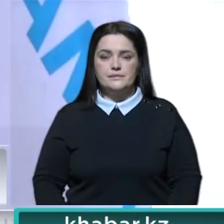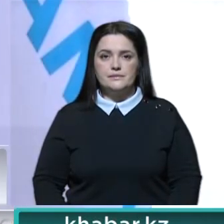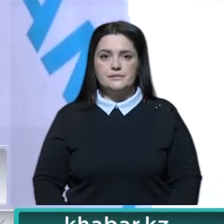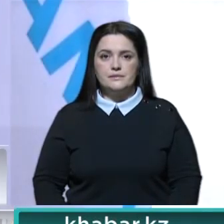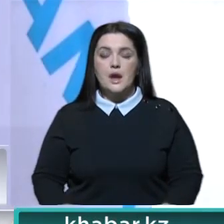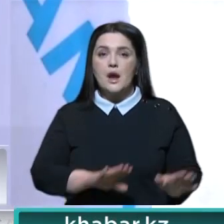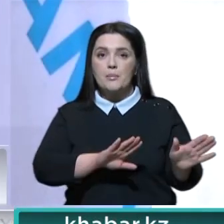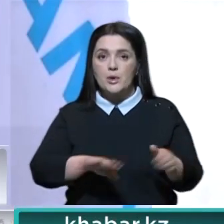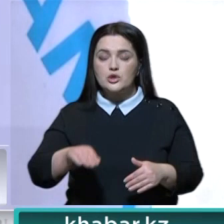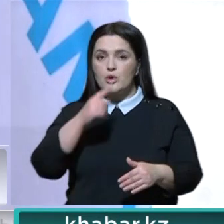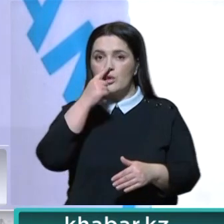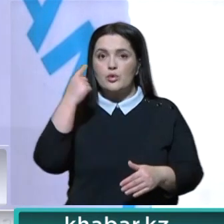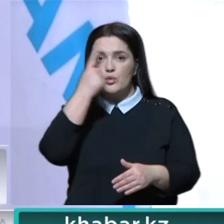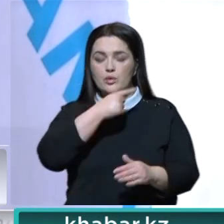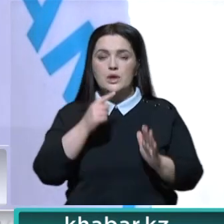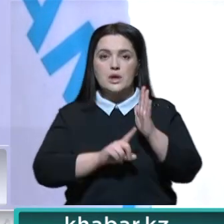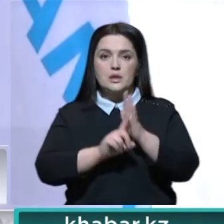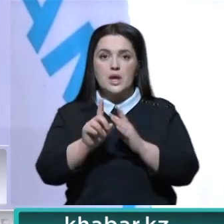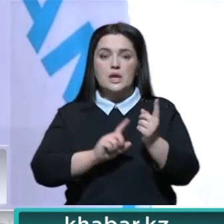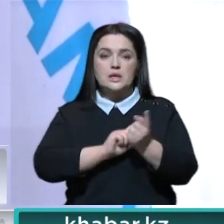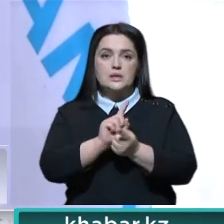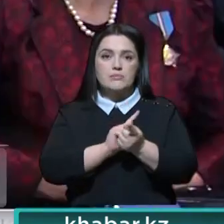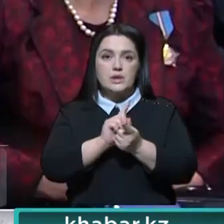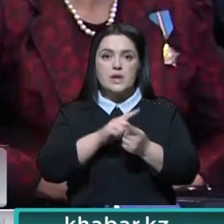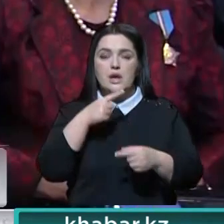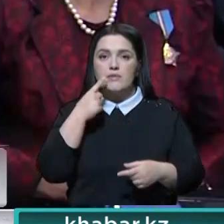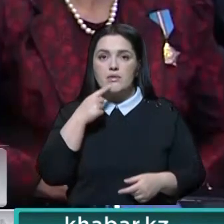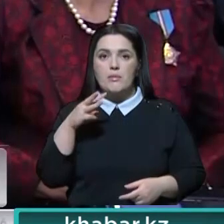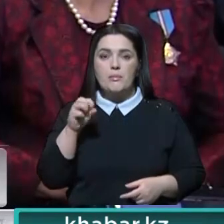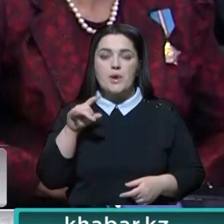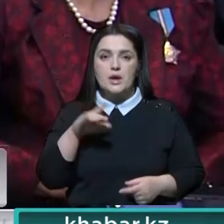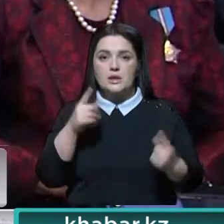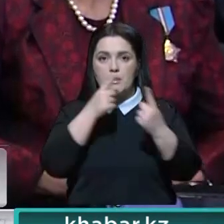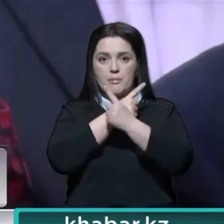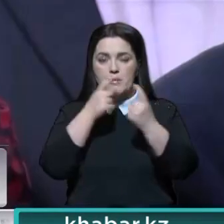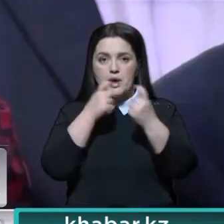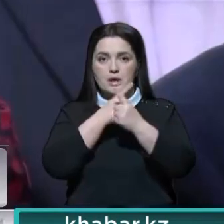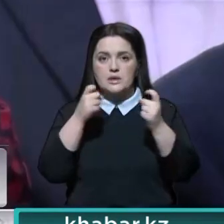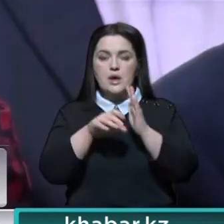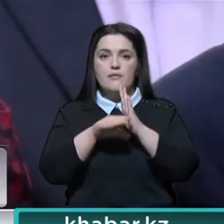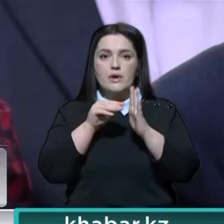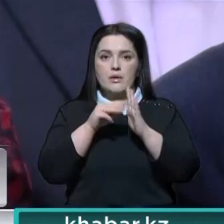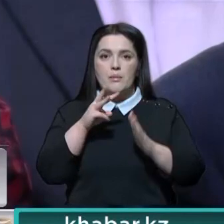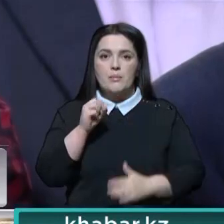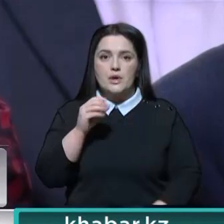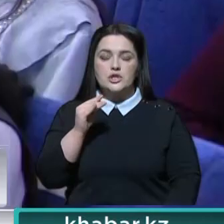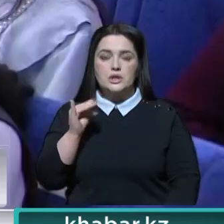Прошел год с тех пор, как в стране начались изменения. Президент говорил о них в мартовском послании, и предстоящие выборы в Мажилис,